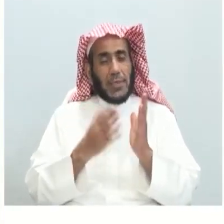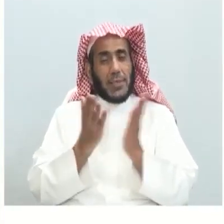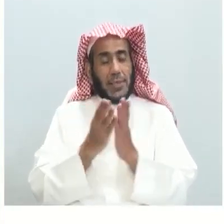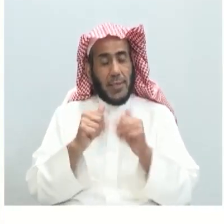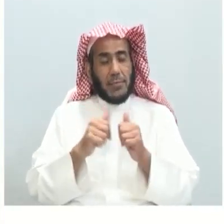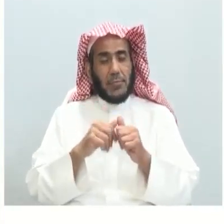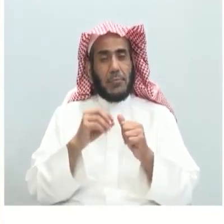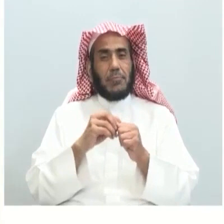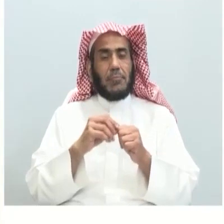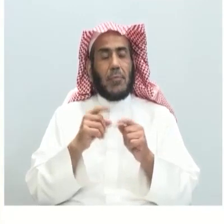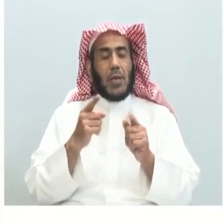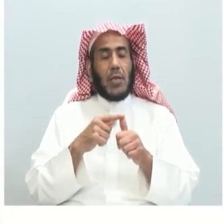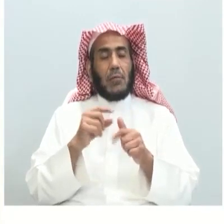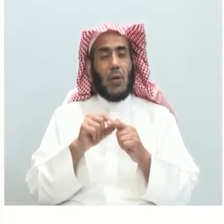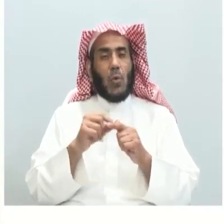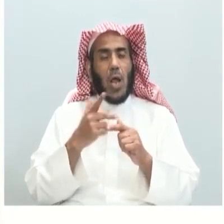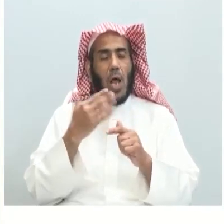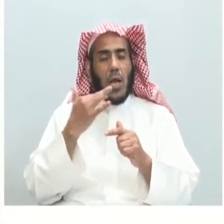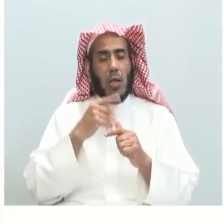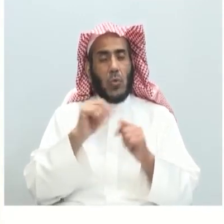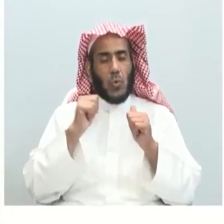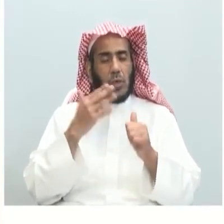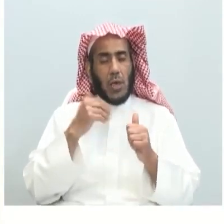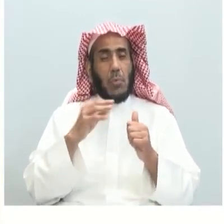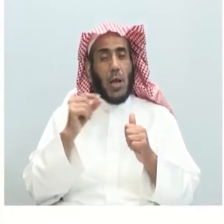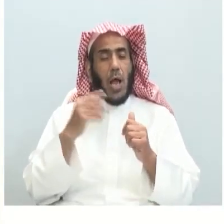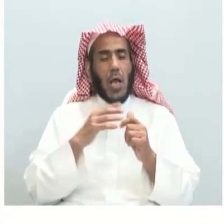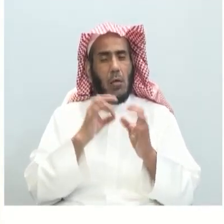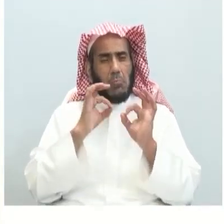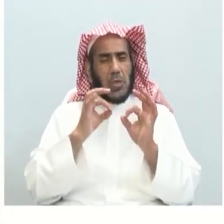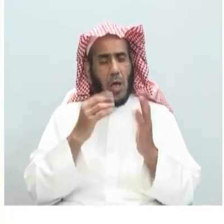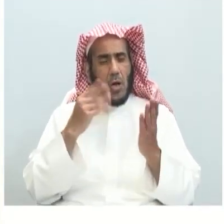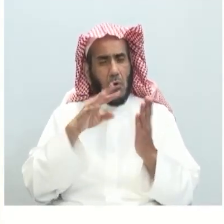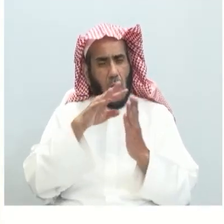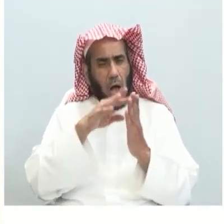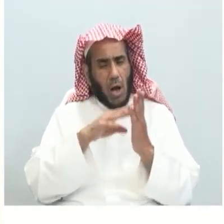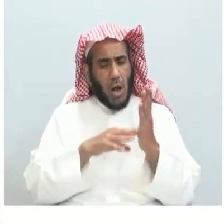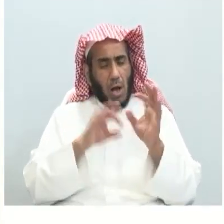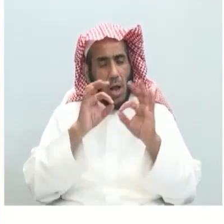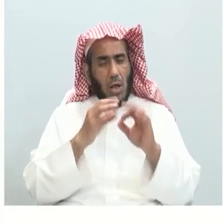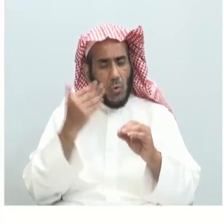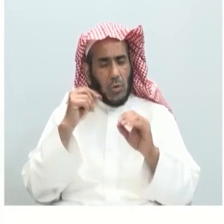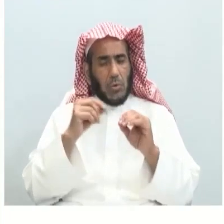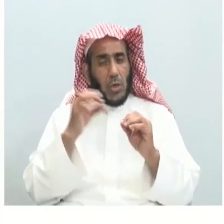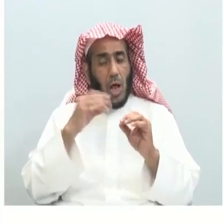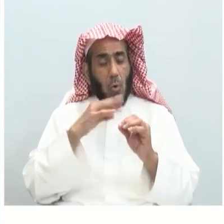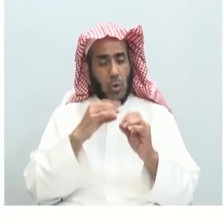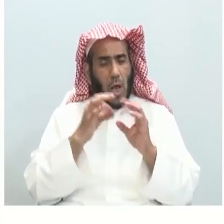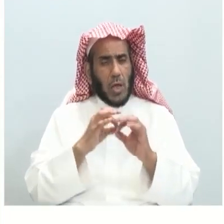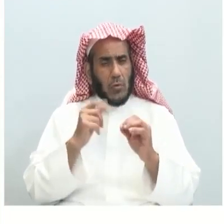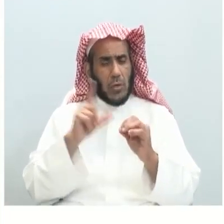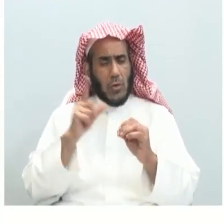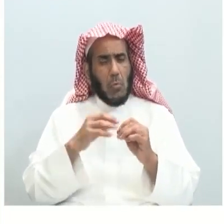عندنا الهدف الاول ان يتلو الطالب الايات باتقان قلنا سابقا تلاوه الايات تلاوه